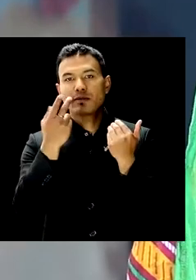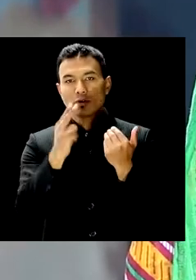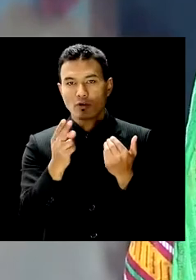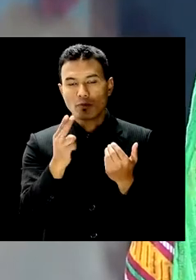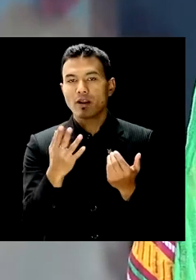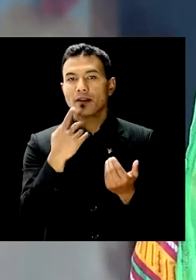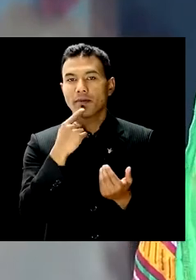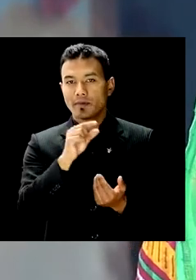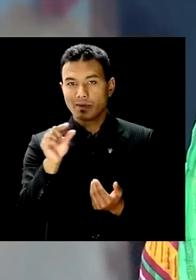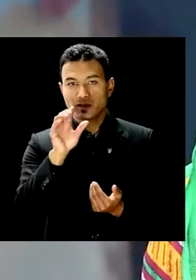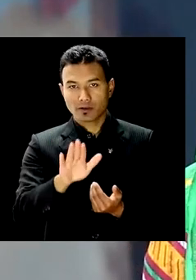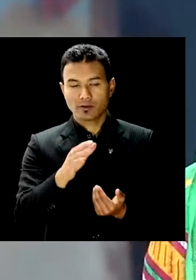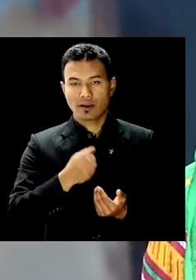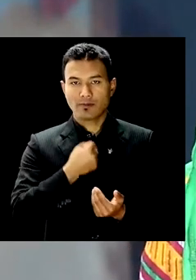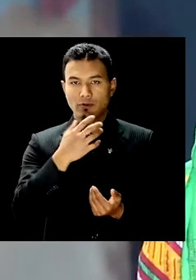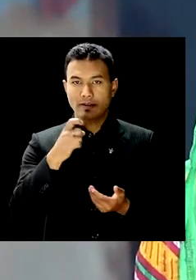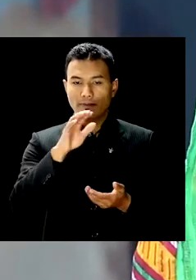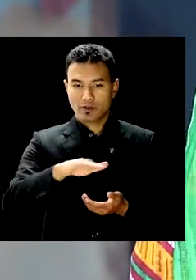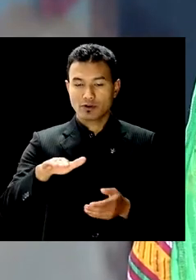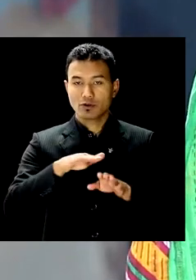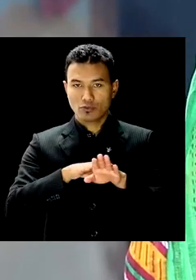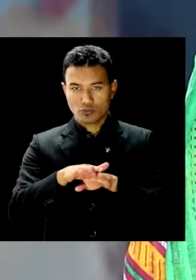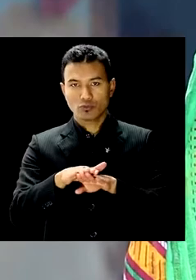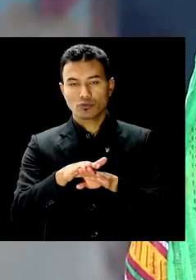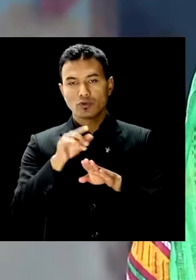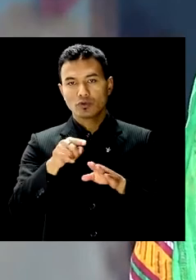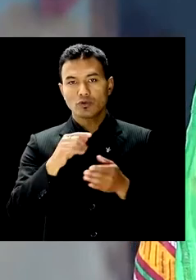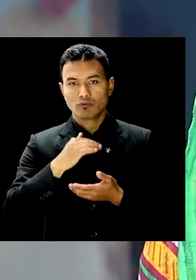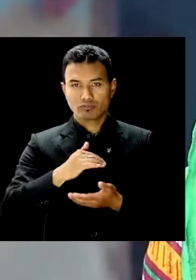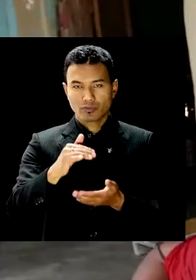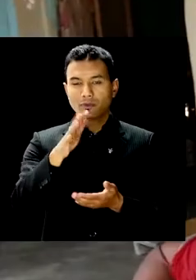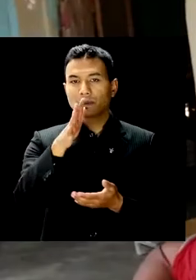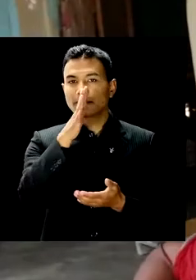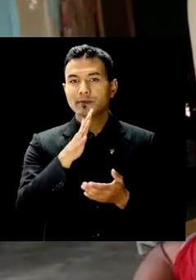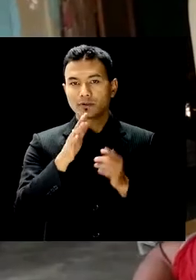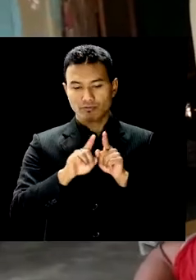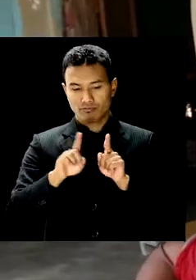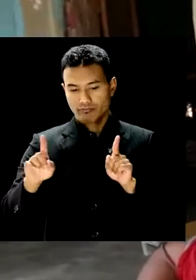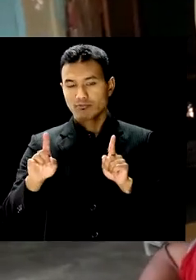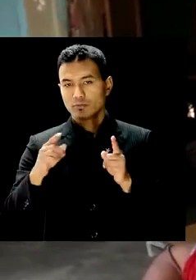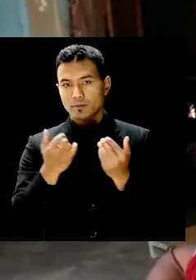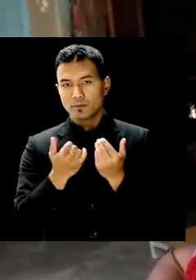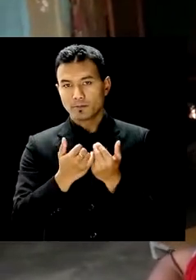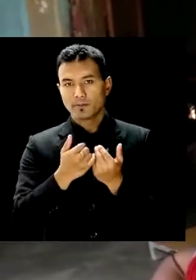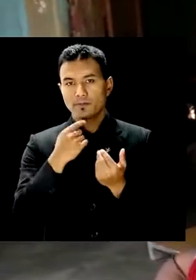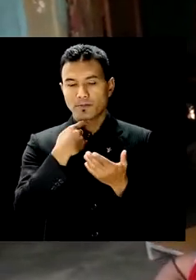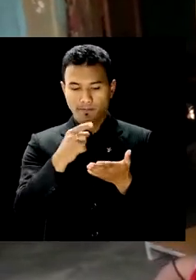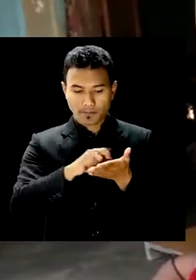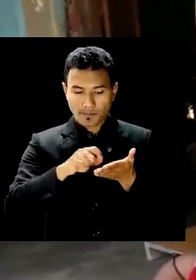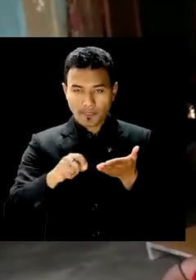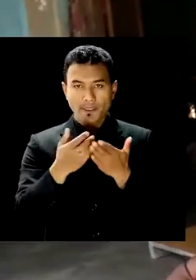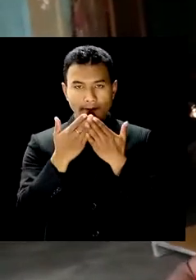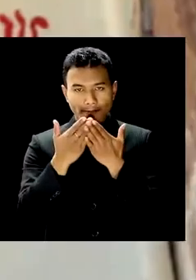भेलै नीक होइ छै अपना लिए कहलिए बाल बच्चा पर डबल हेतै 5 साल में लगा लेबै तऽ डबल हेतै पढ़ेबै